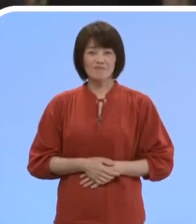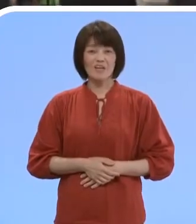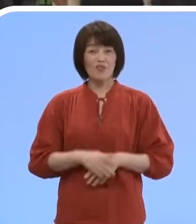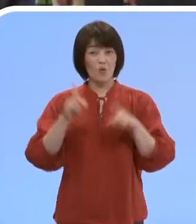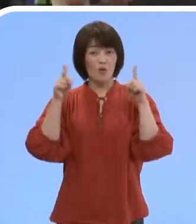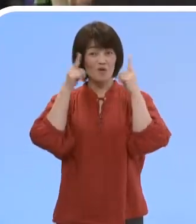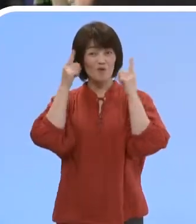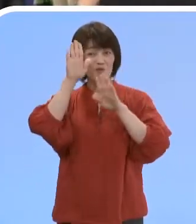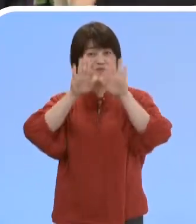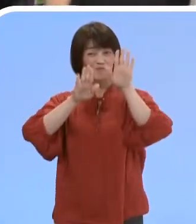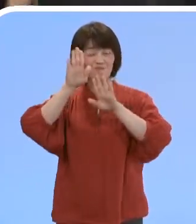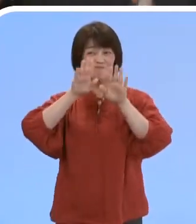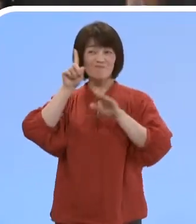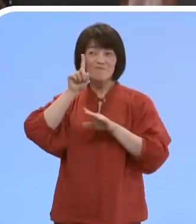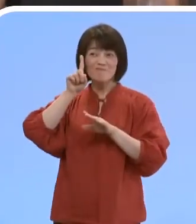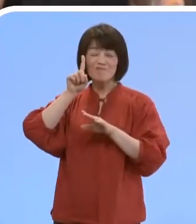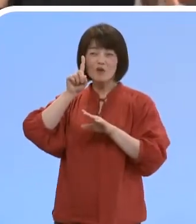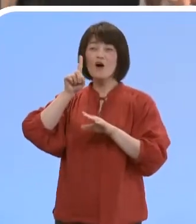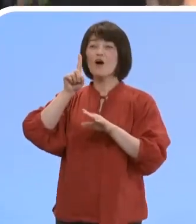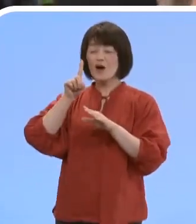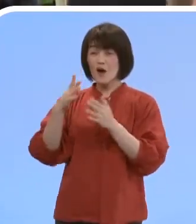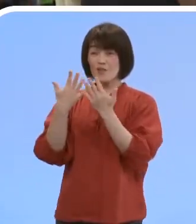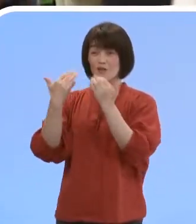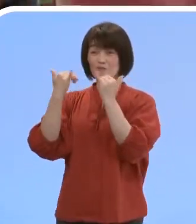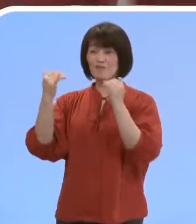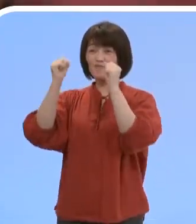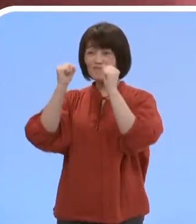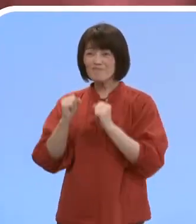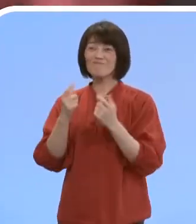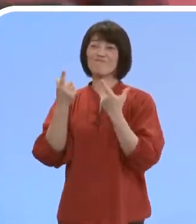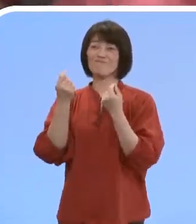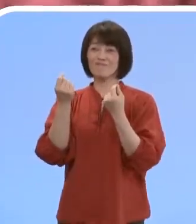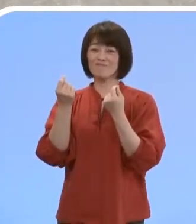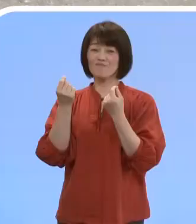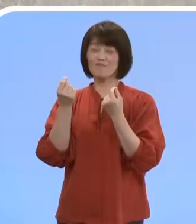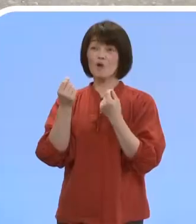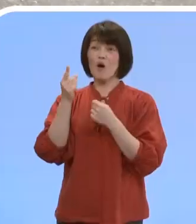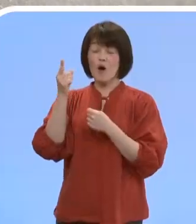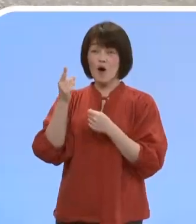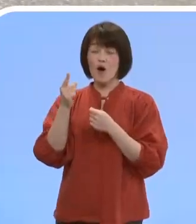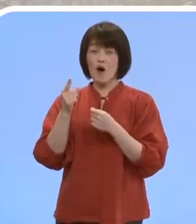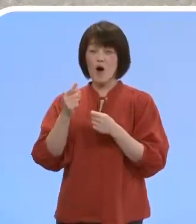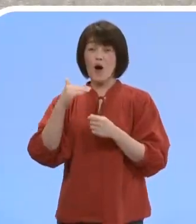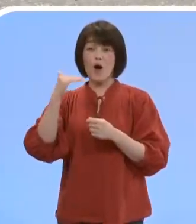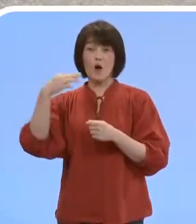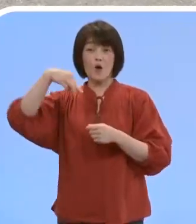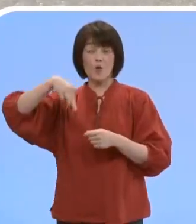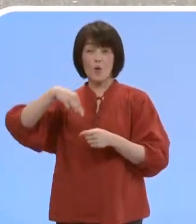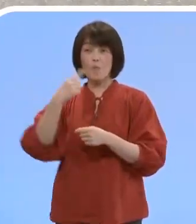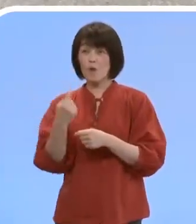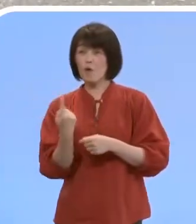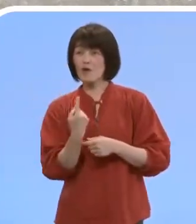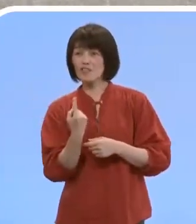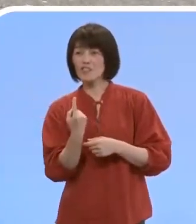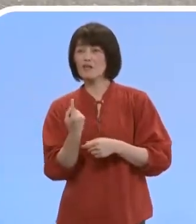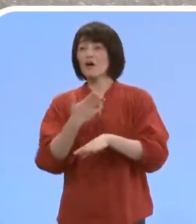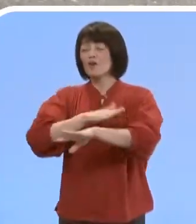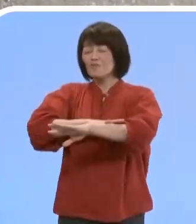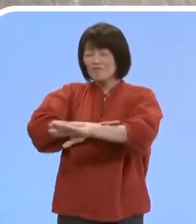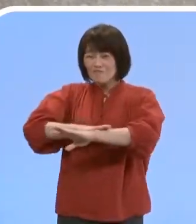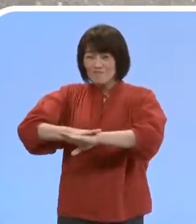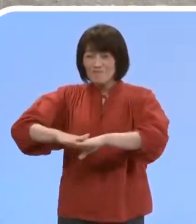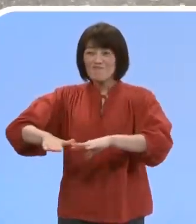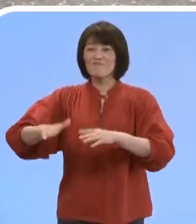てお祭りの様子は賑わってますね。お、駒回しですか。